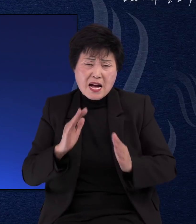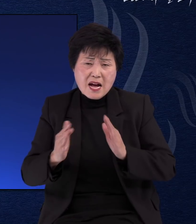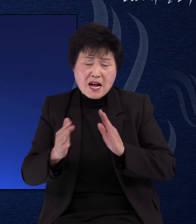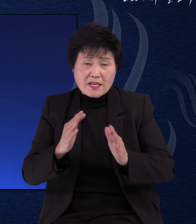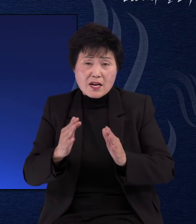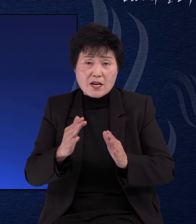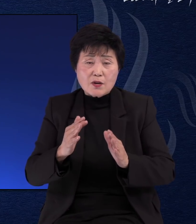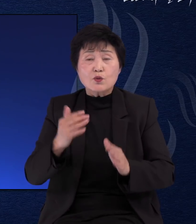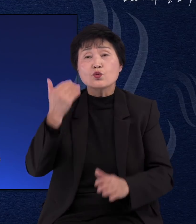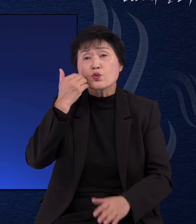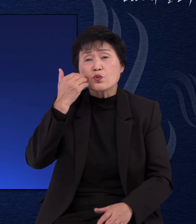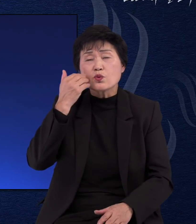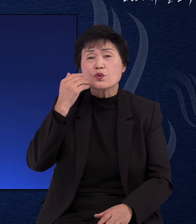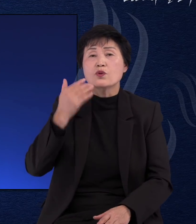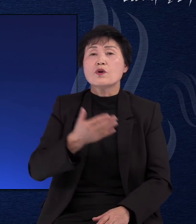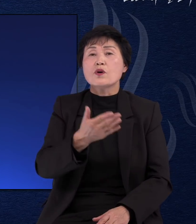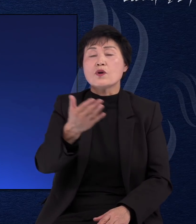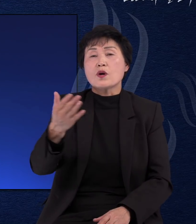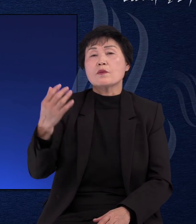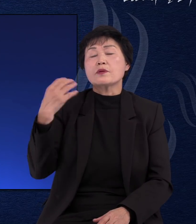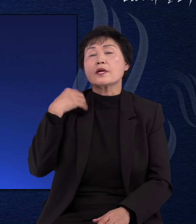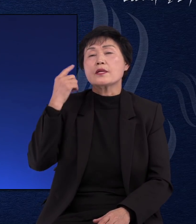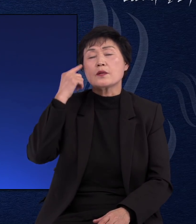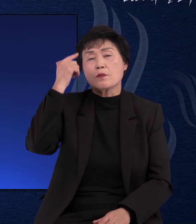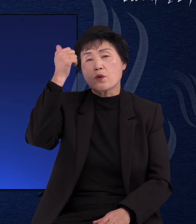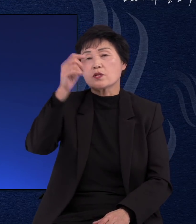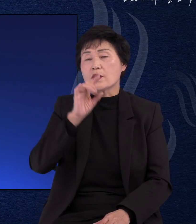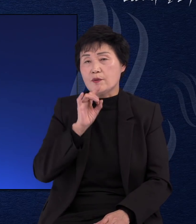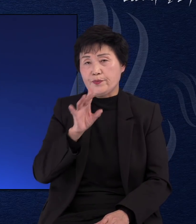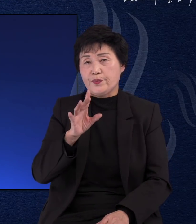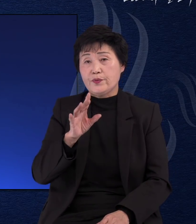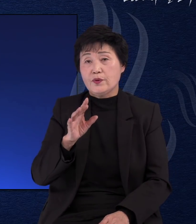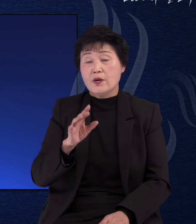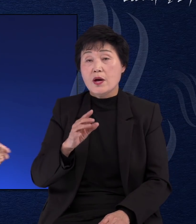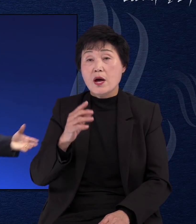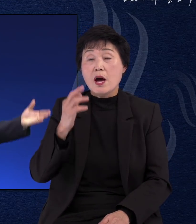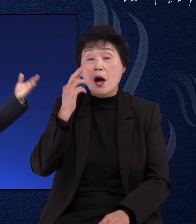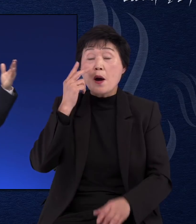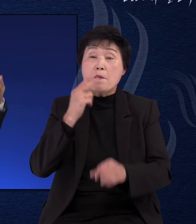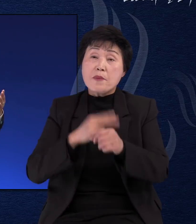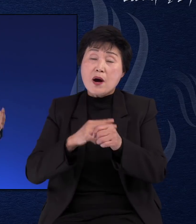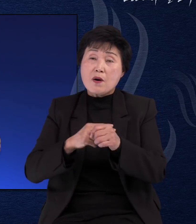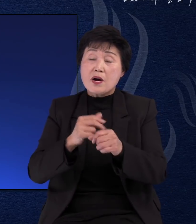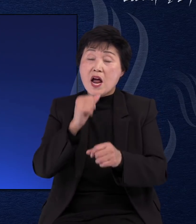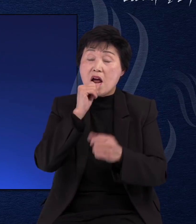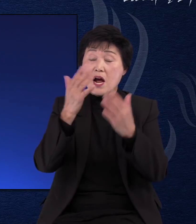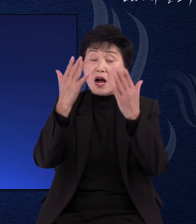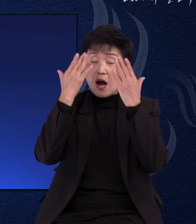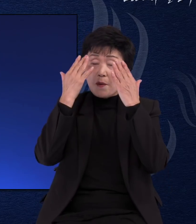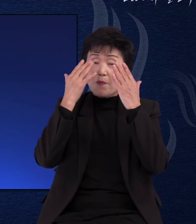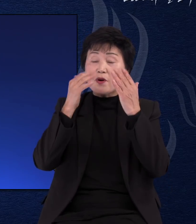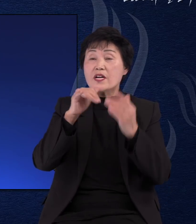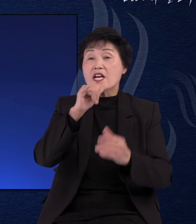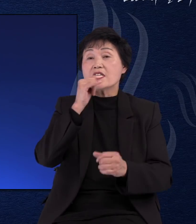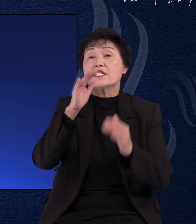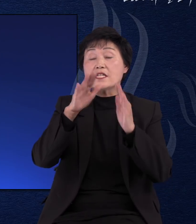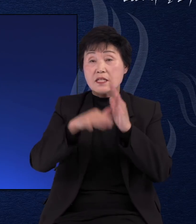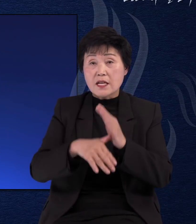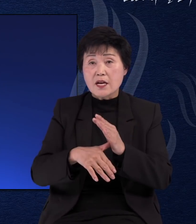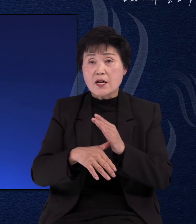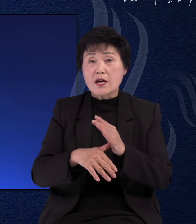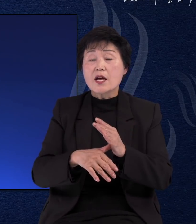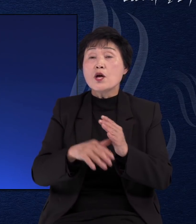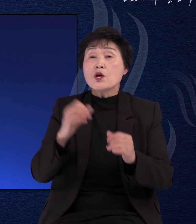없는데, 여러분 목사님을 사랑하고, 바울이 감옥 속에서도 지금 코로나라서 전 세상이 감옥 안에 있는 것